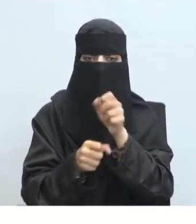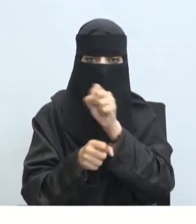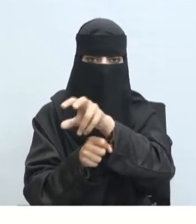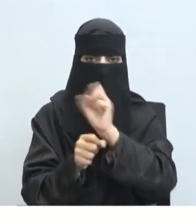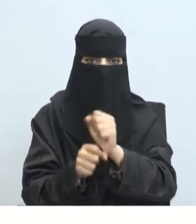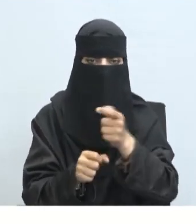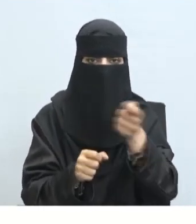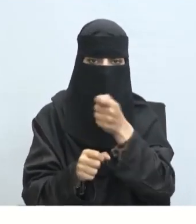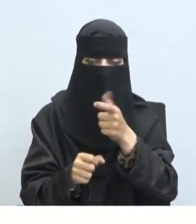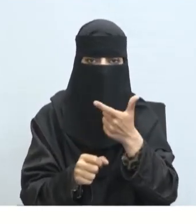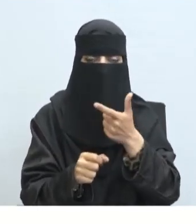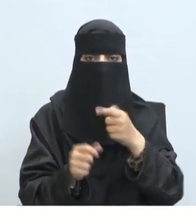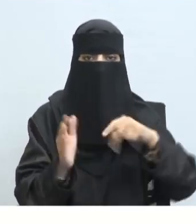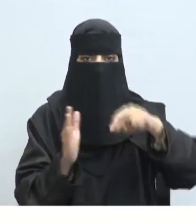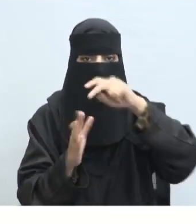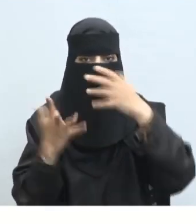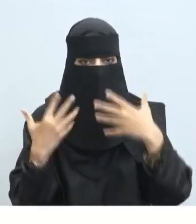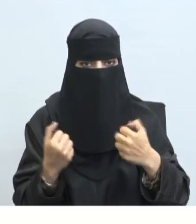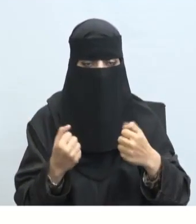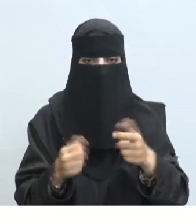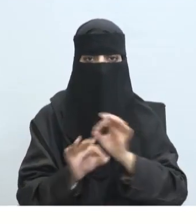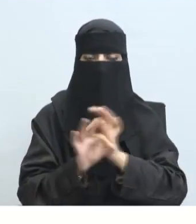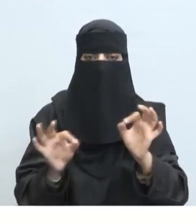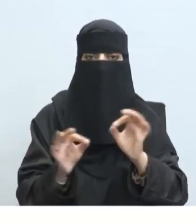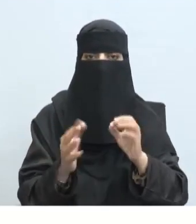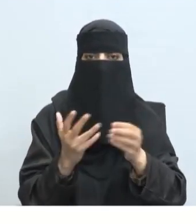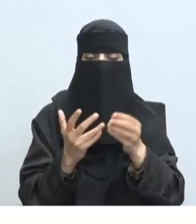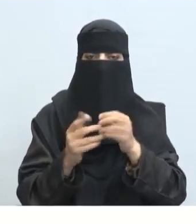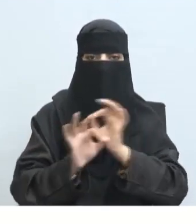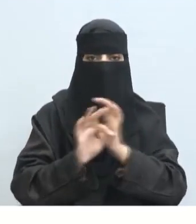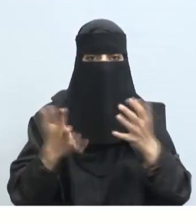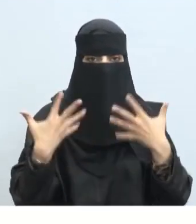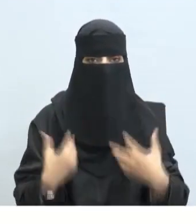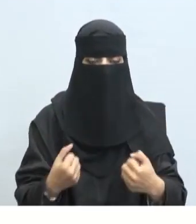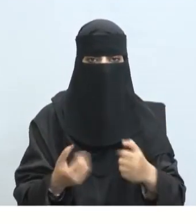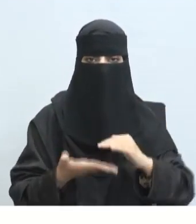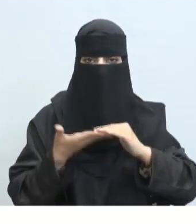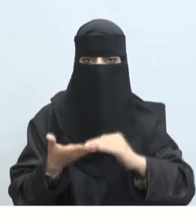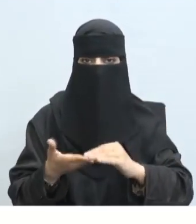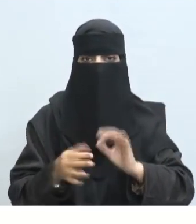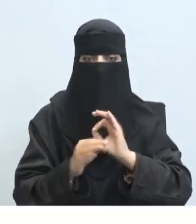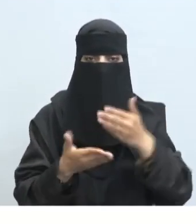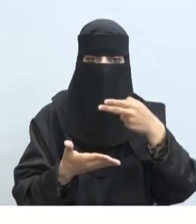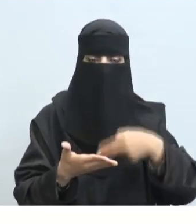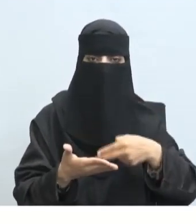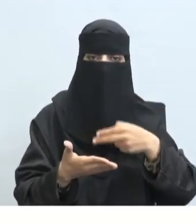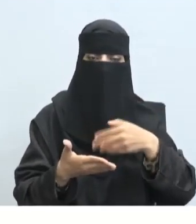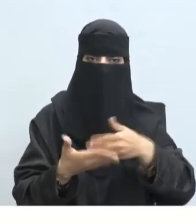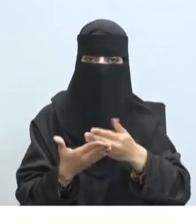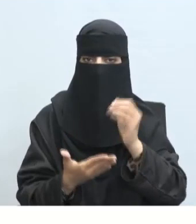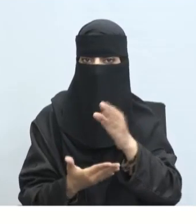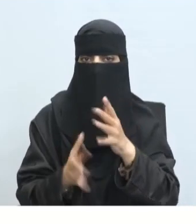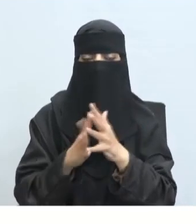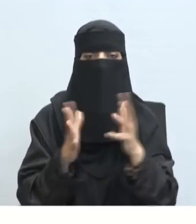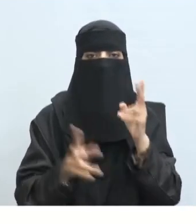من ادراج للسلامه من توفر جميع وسائل السلامه التي ترتبط في اعطاء التصريح لاقامه الفعاليه كثير من